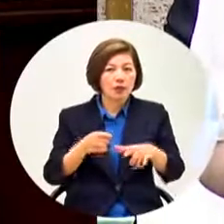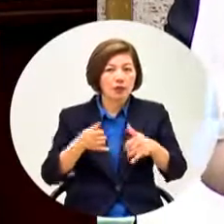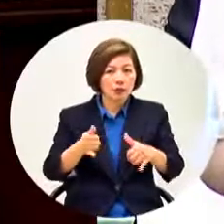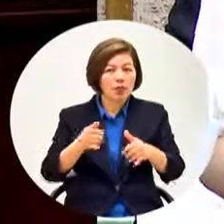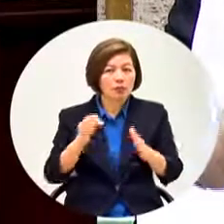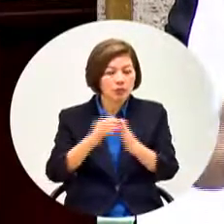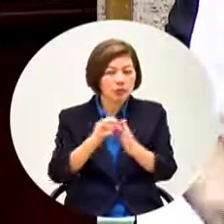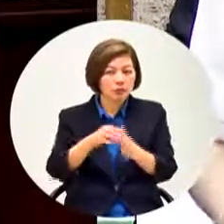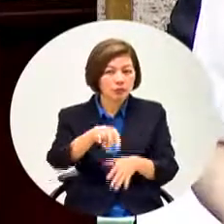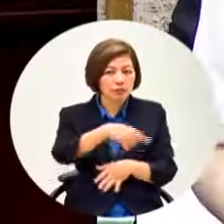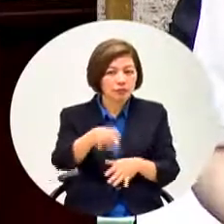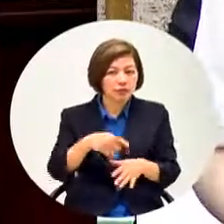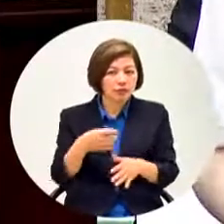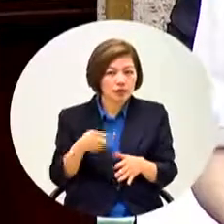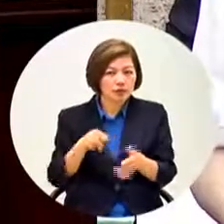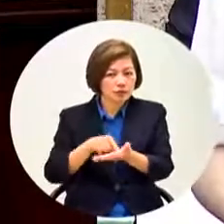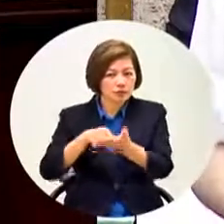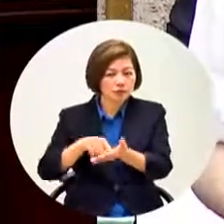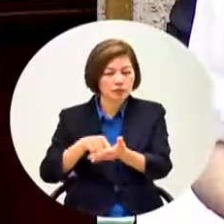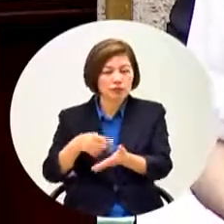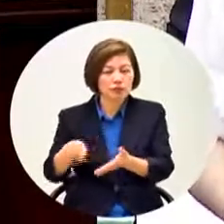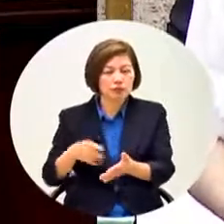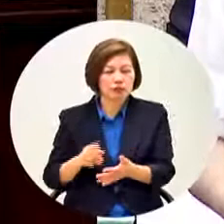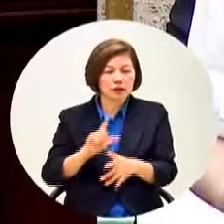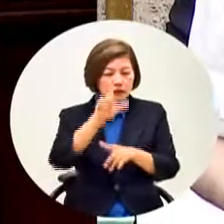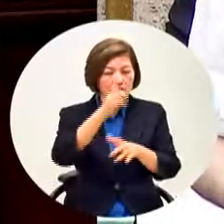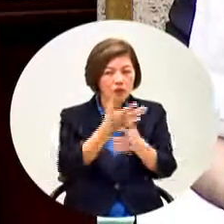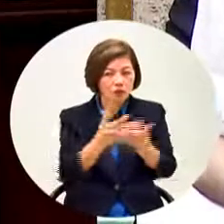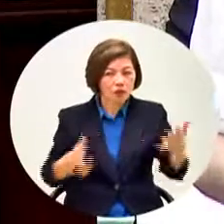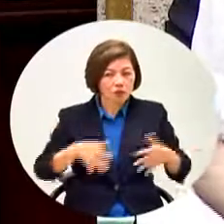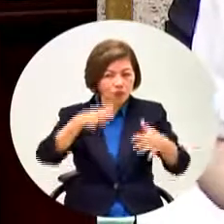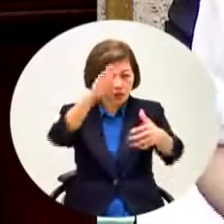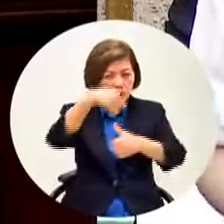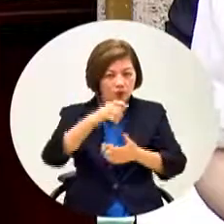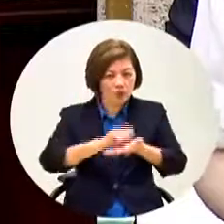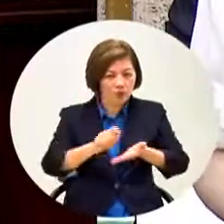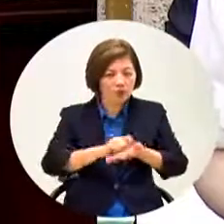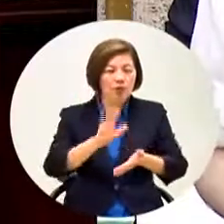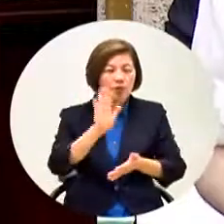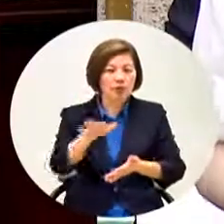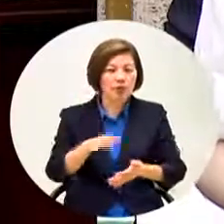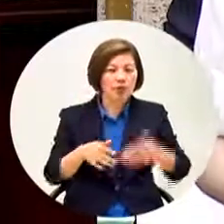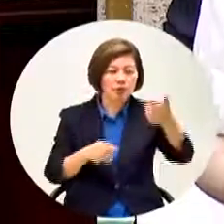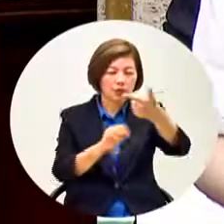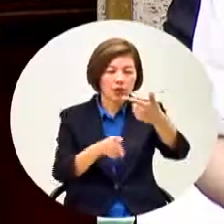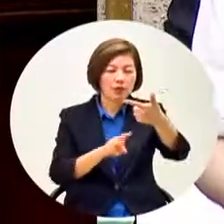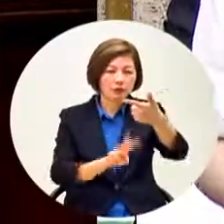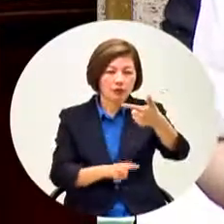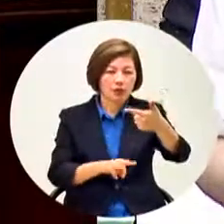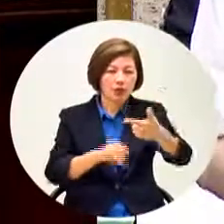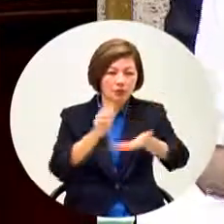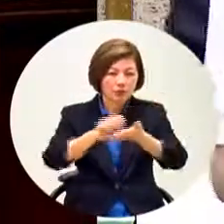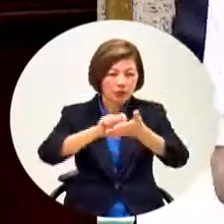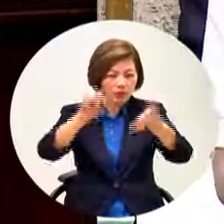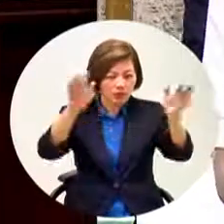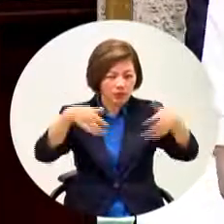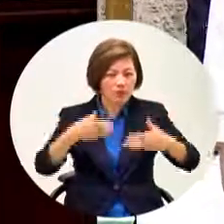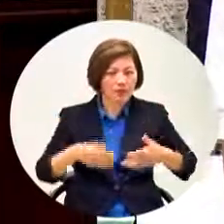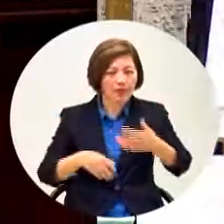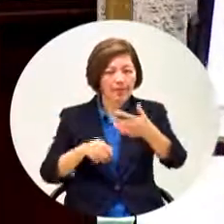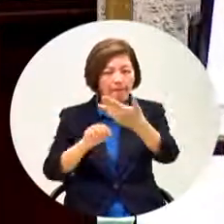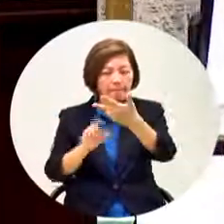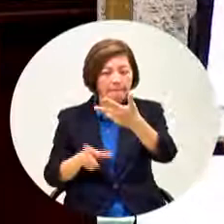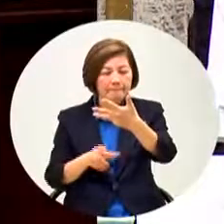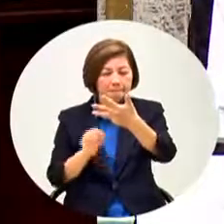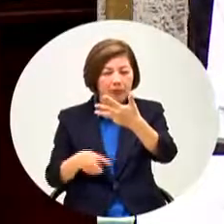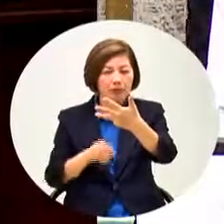那也已经办理上网招标，那应该是。6月3已经上网招标了哈，那所以大概是8月底可以决标。那如